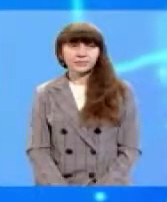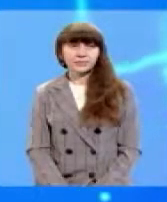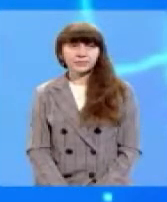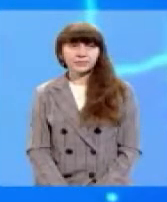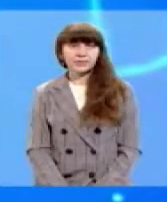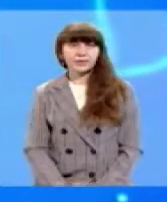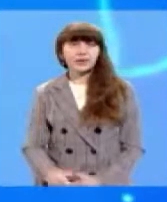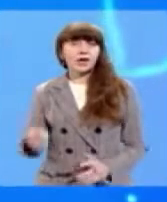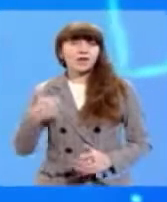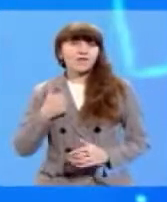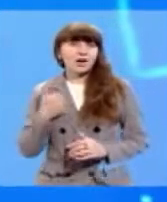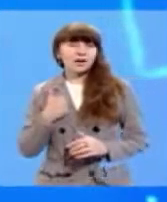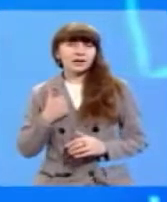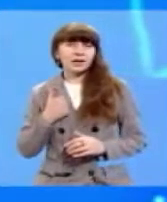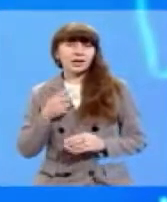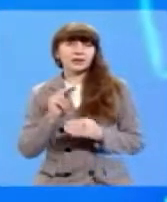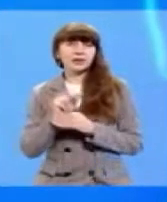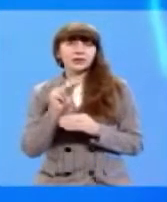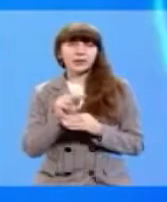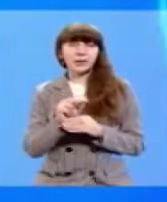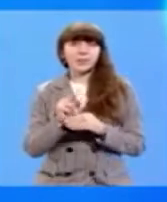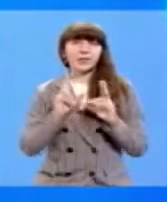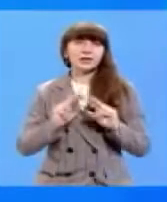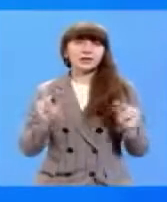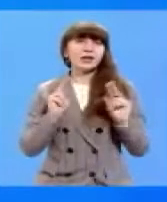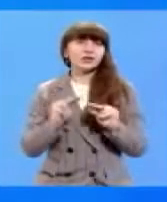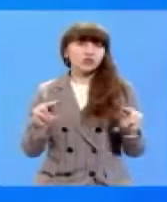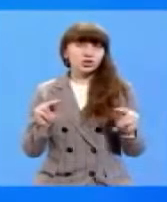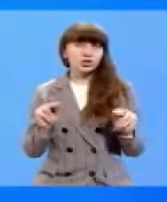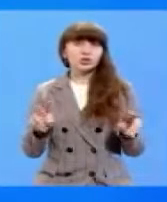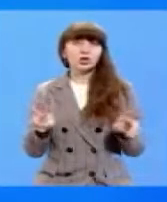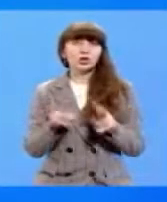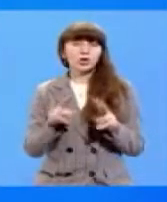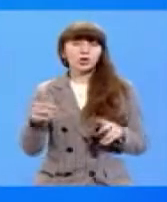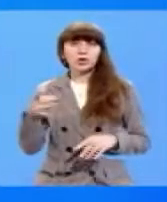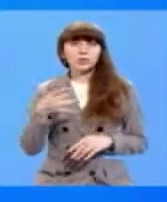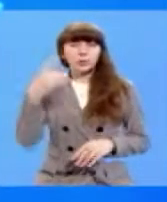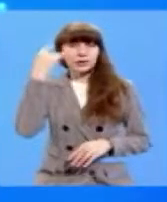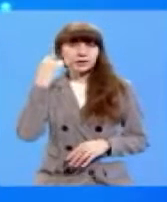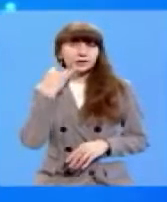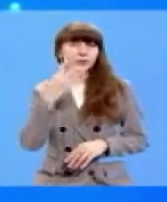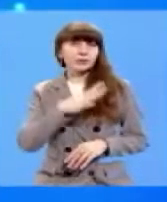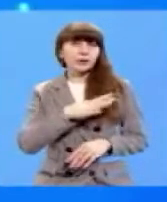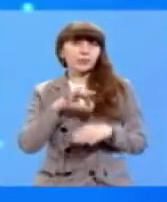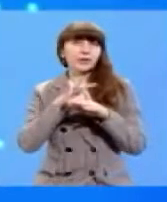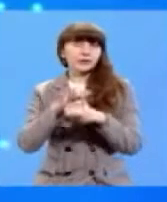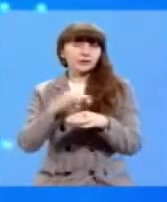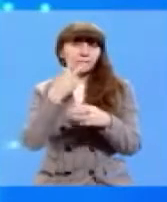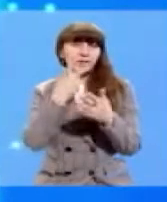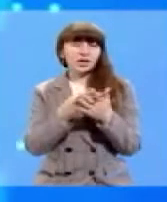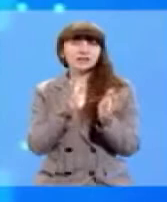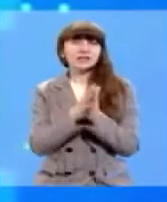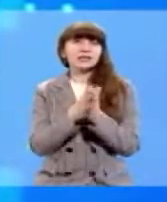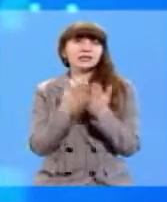Қазақстан Республикасы қорғаныс министрлігінің әскери патриоттық орталығында ерлікке жетелеген жол кітабының тұсаукесері өтті. Ұлттық